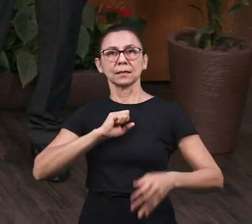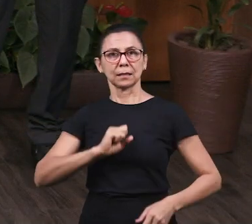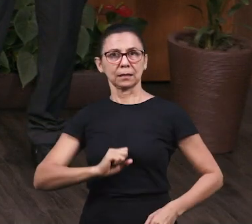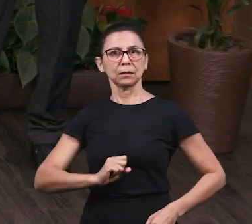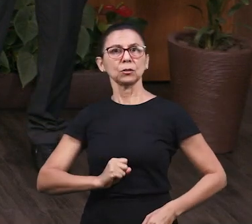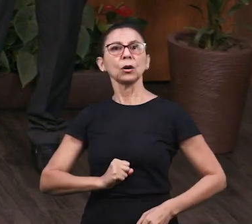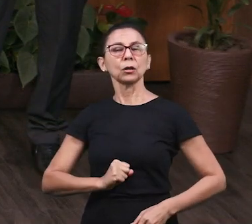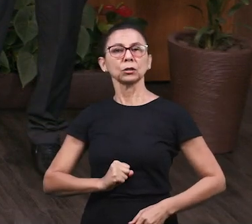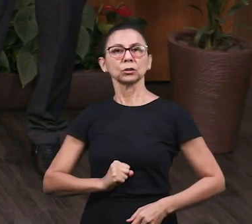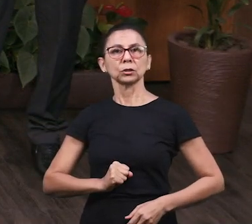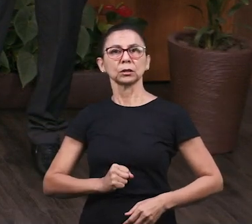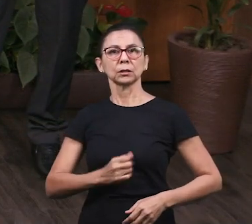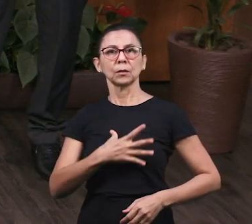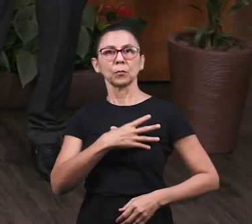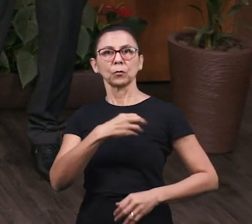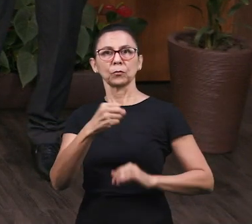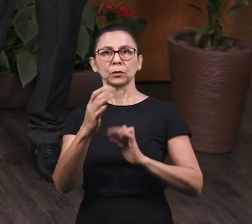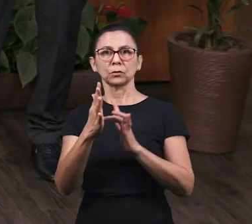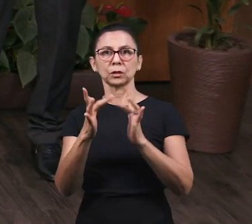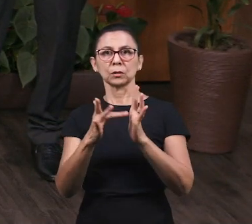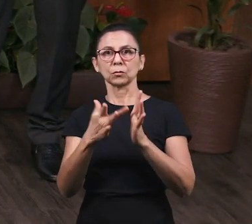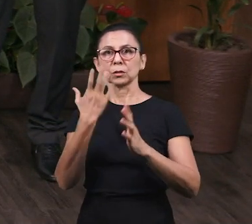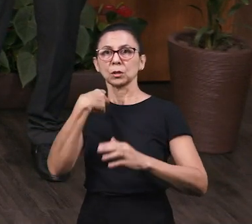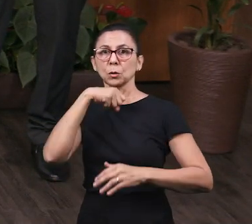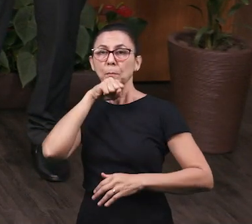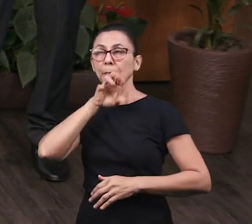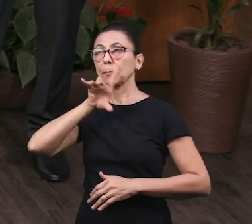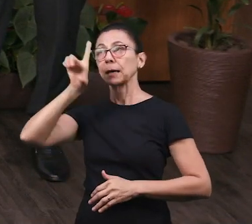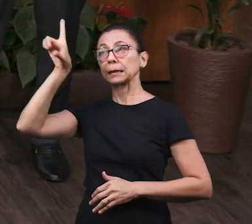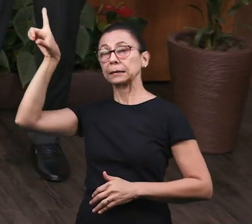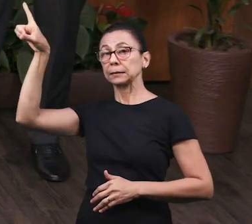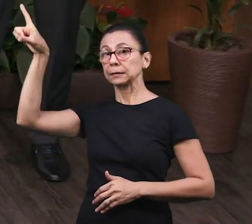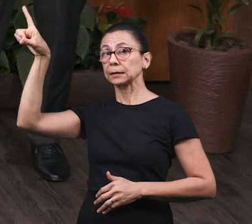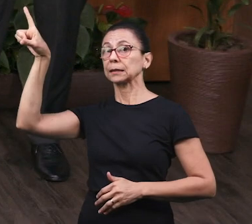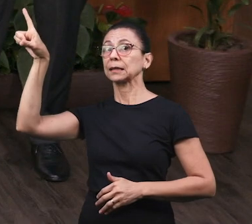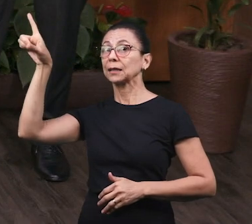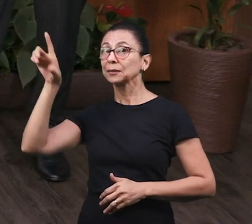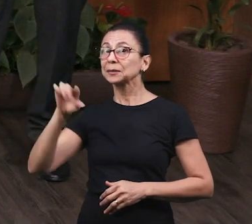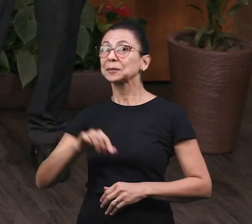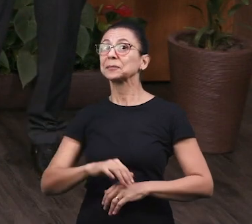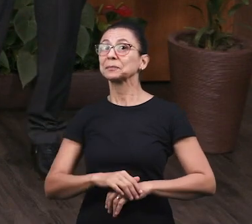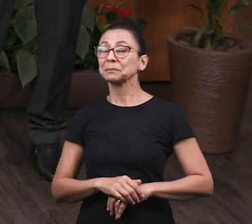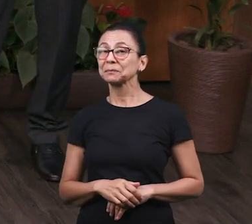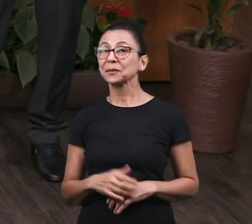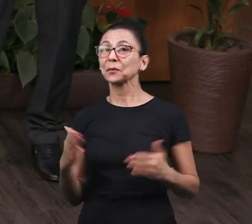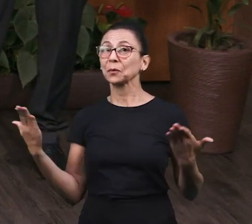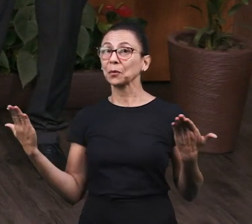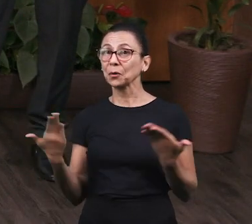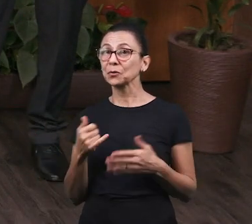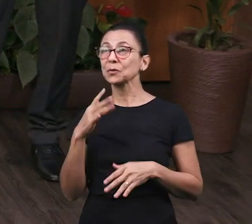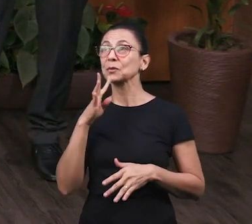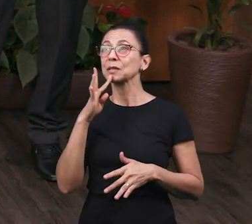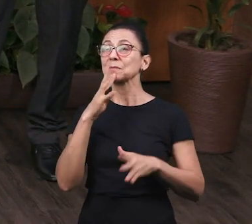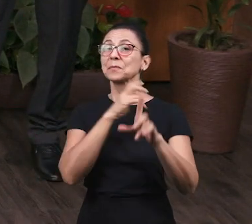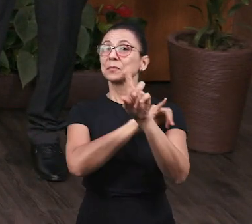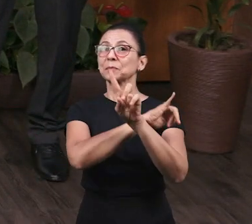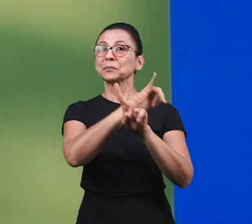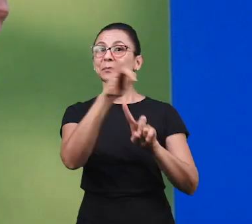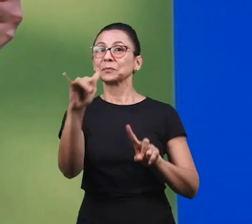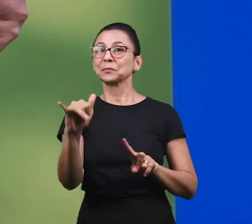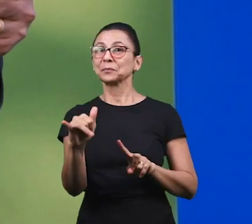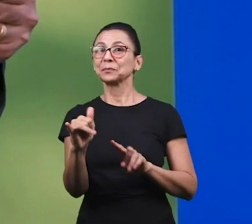Père. Comme sacrificateurs devant Dieu, nous avons le privilège de connaître le tabernacle